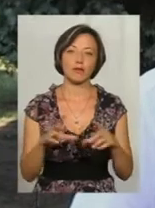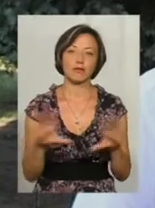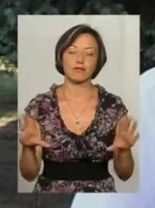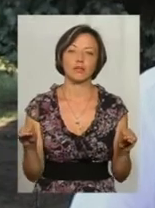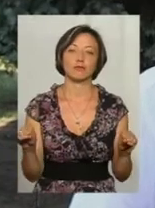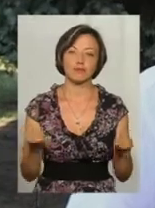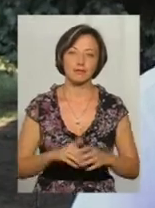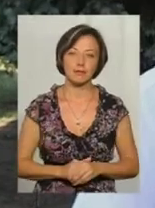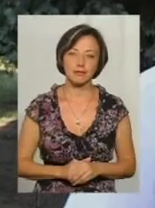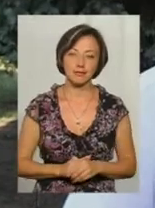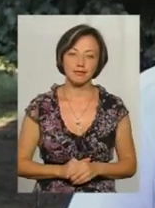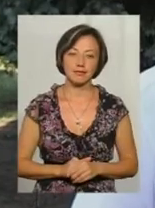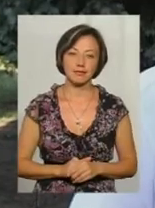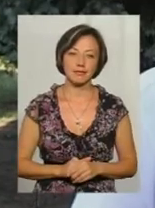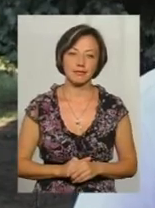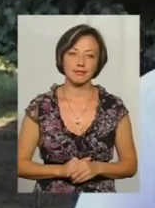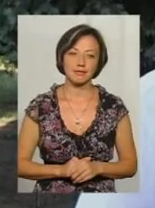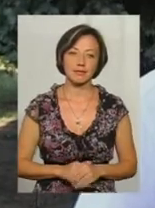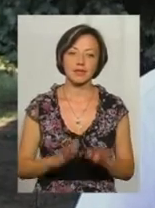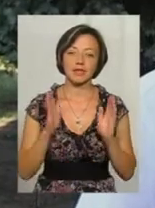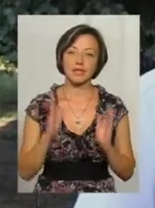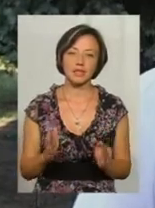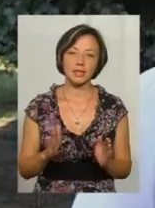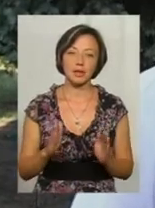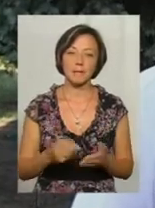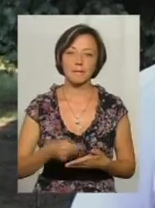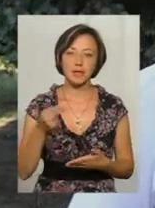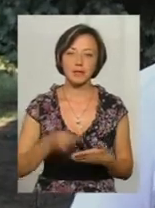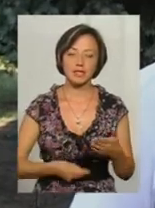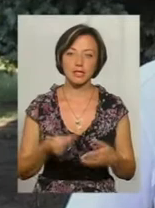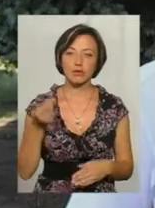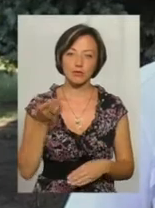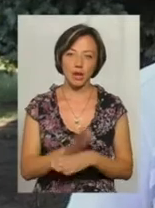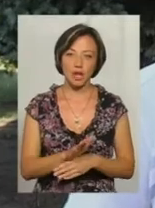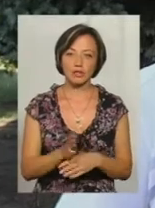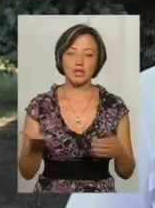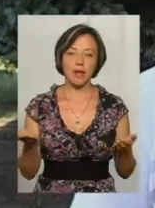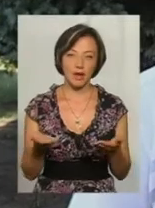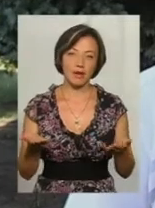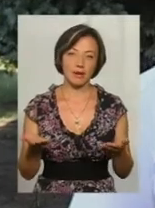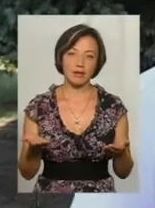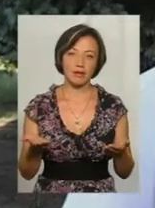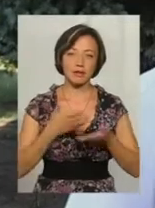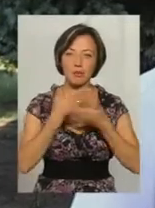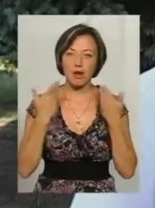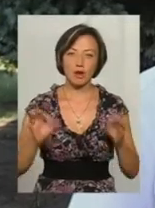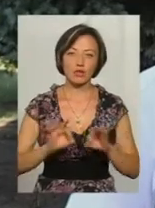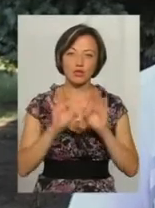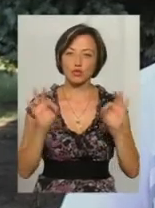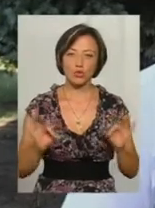Все. Тобто лише підписане розпорядження, яке не має жодного